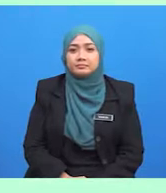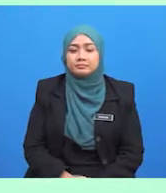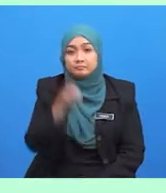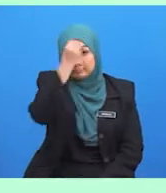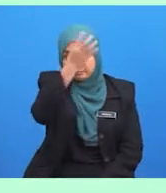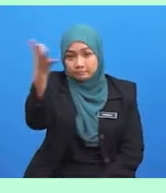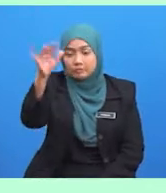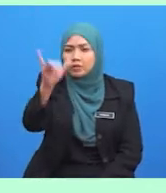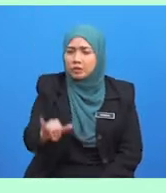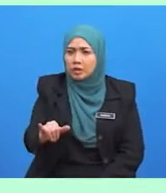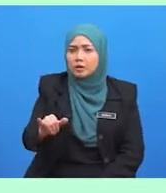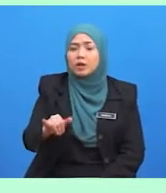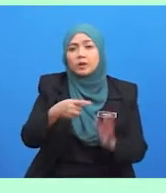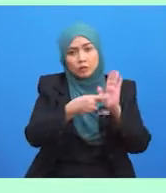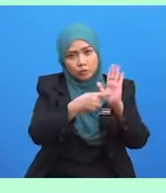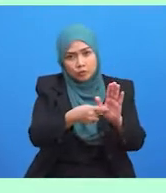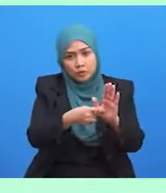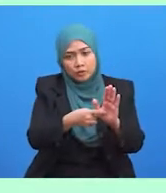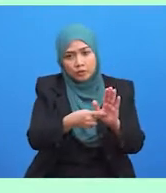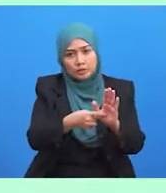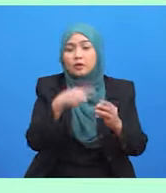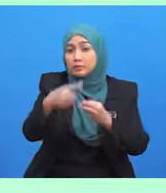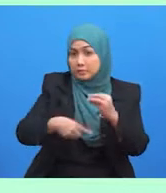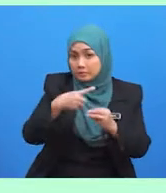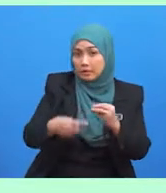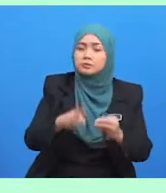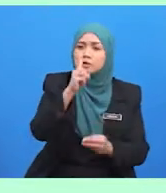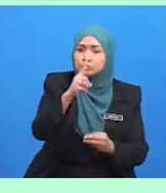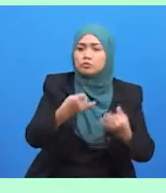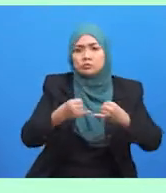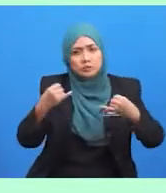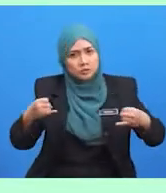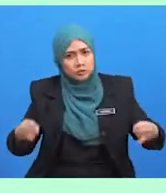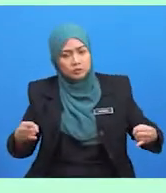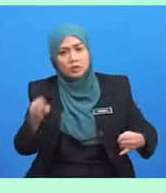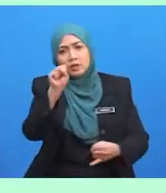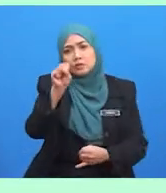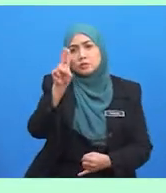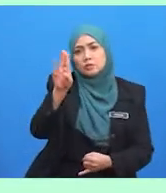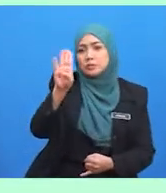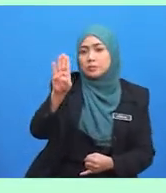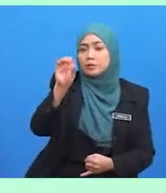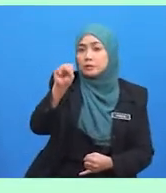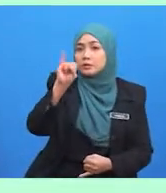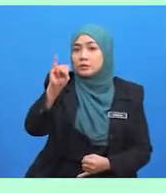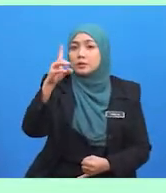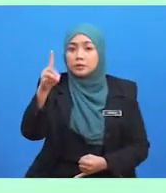Maklumat yang dipaparkan adalah berkaitan dengan suatu jenis subsidi yang diberi kepada pesawah.